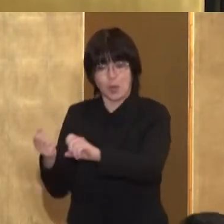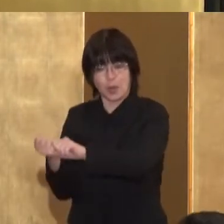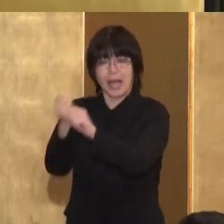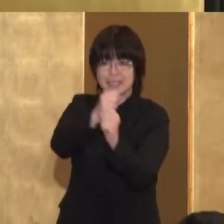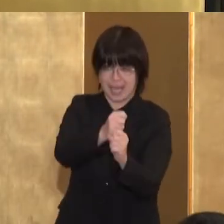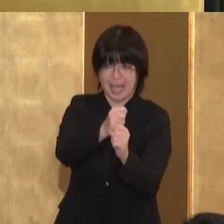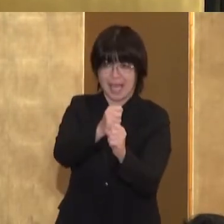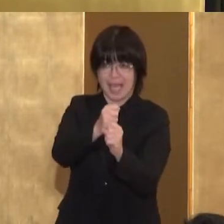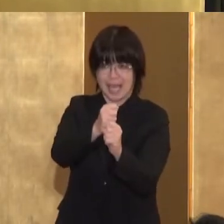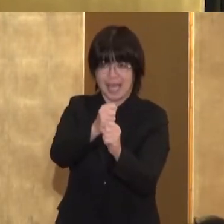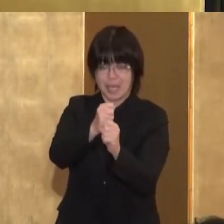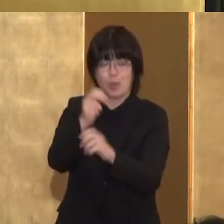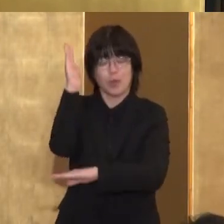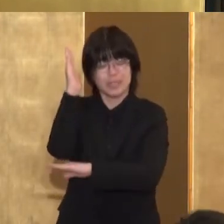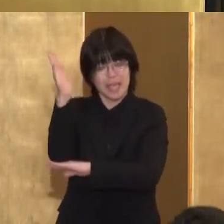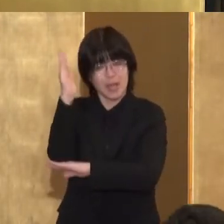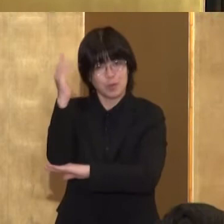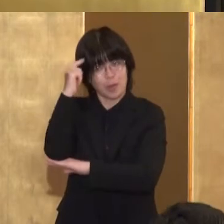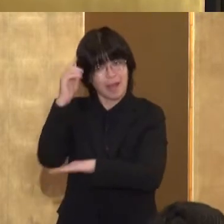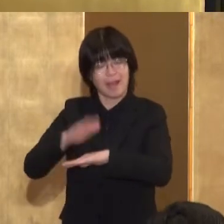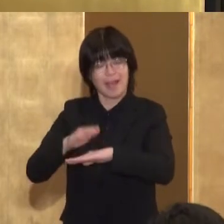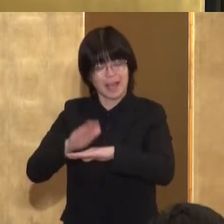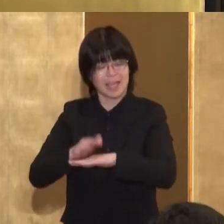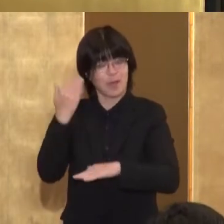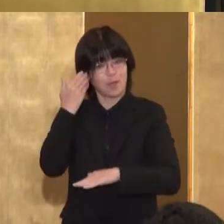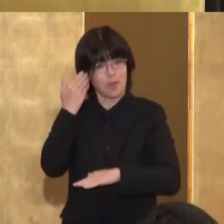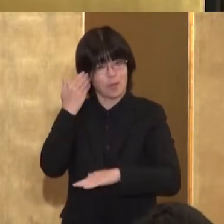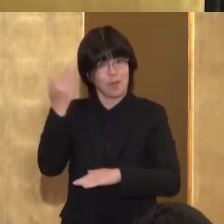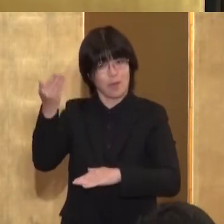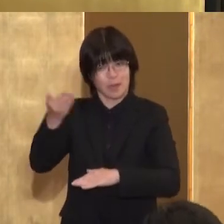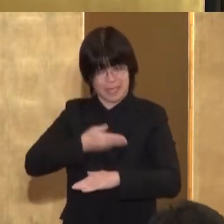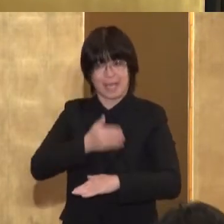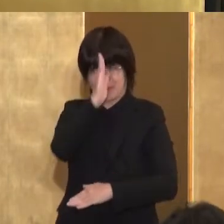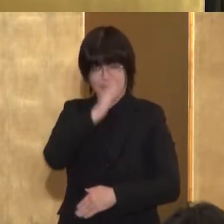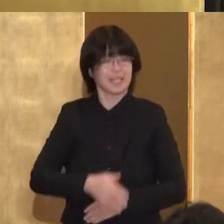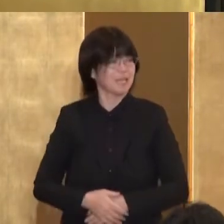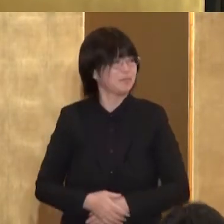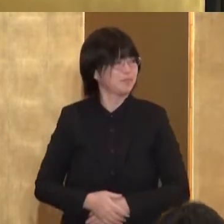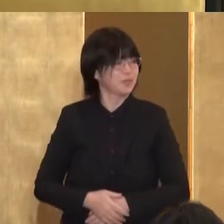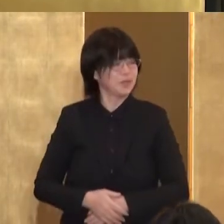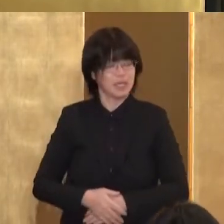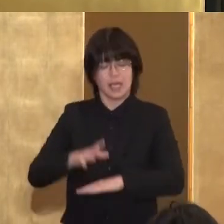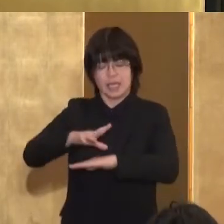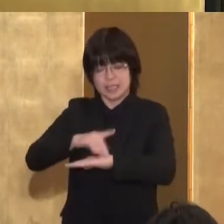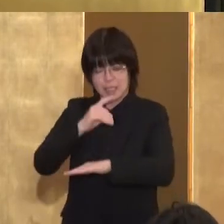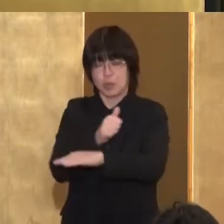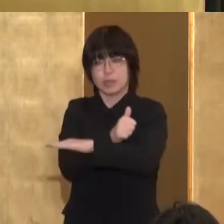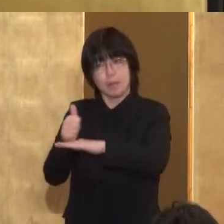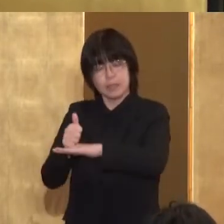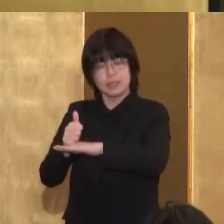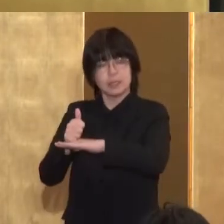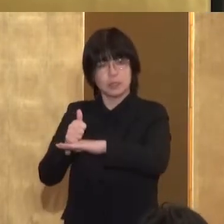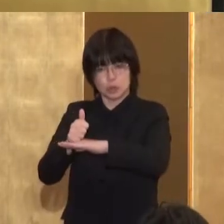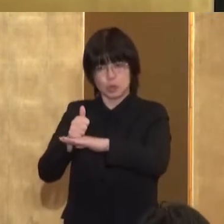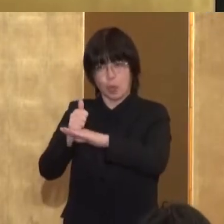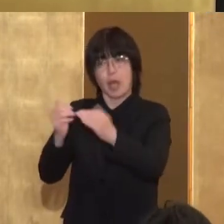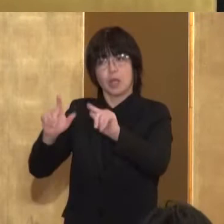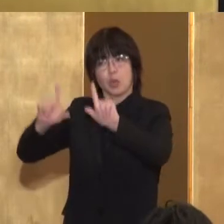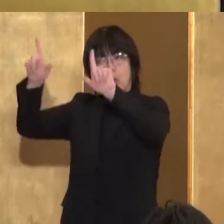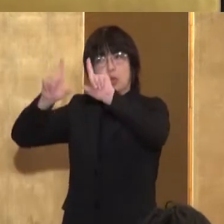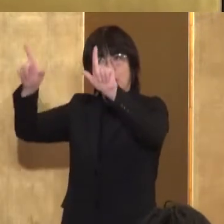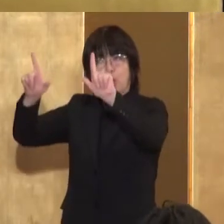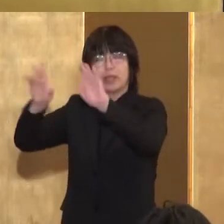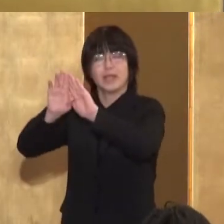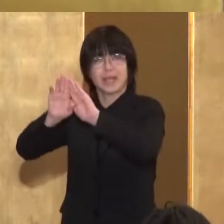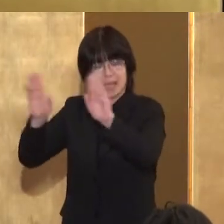援という観点を含めてお考えをお聞かせください。 初期の頃のサミットを大体首都で行い、